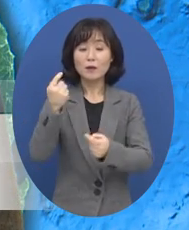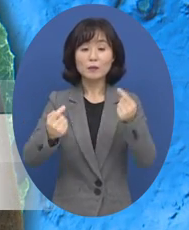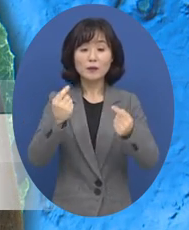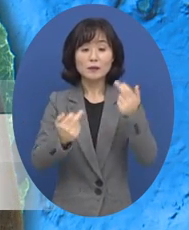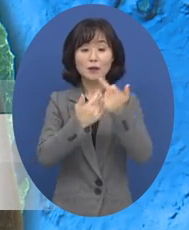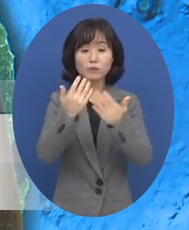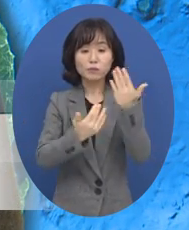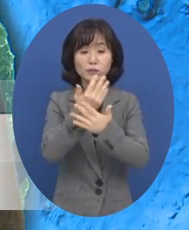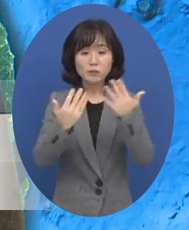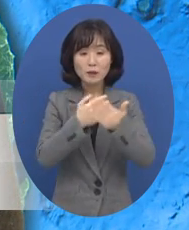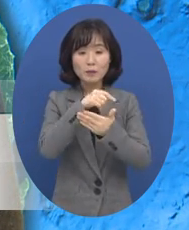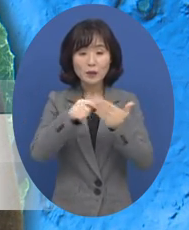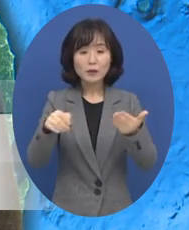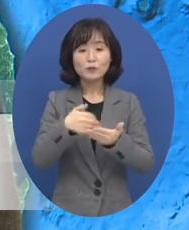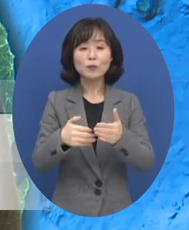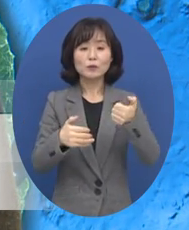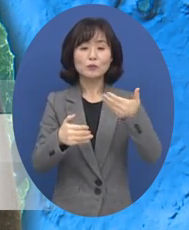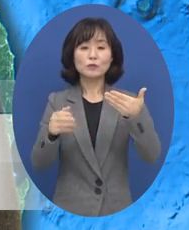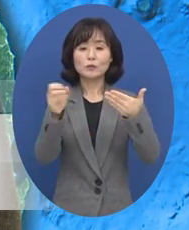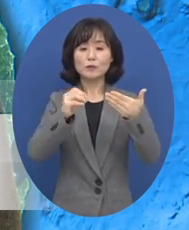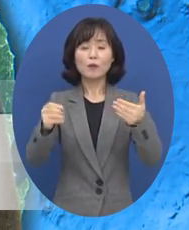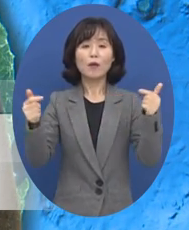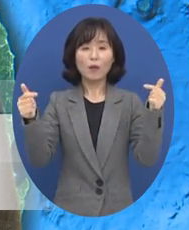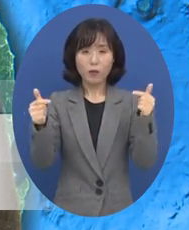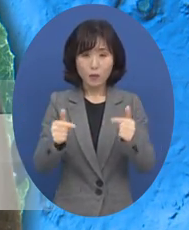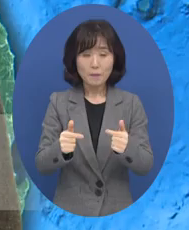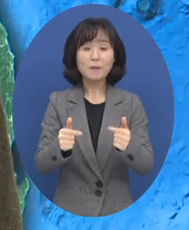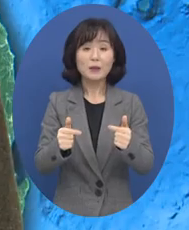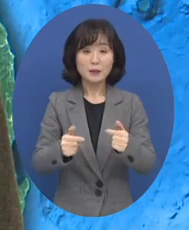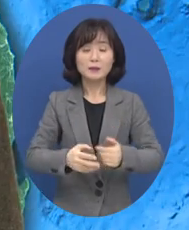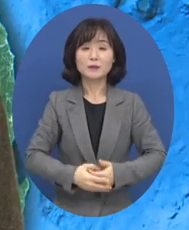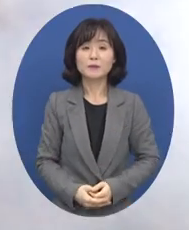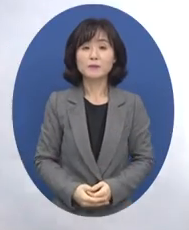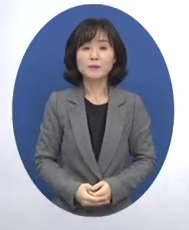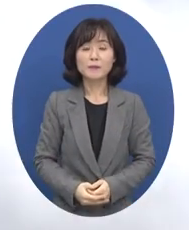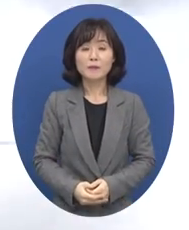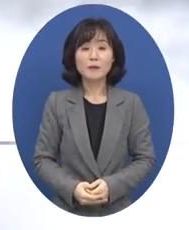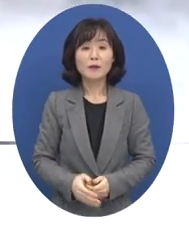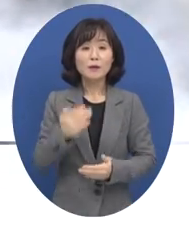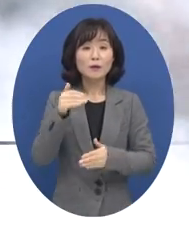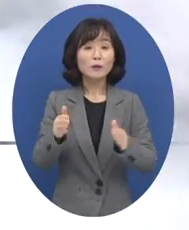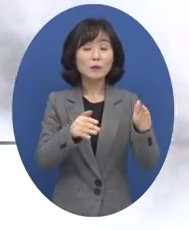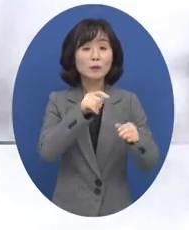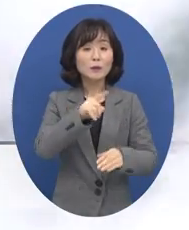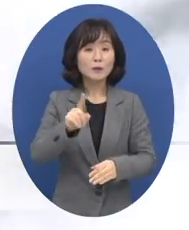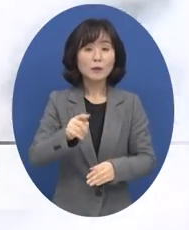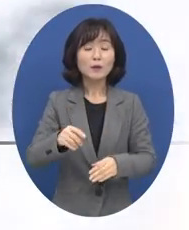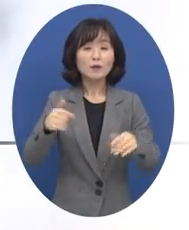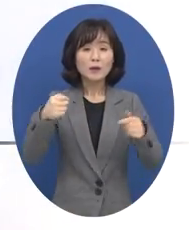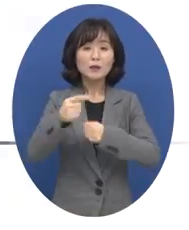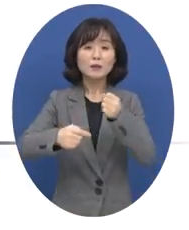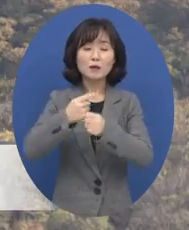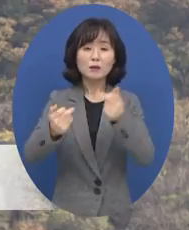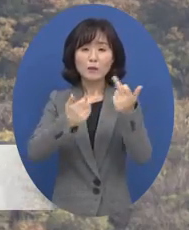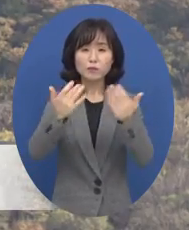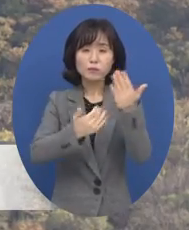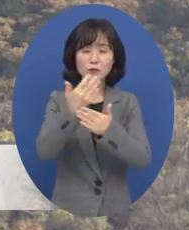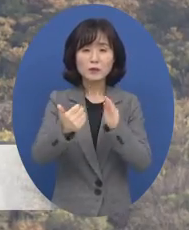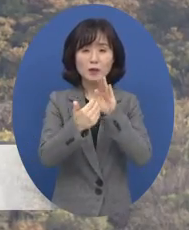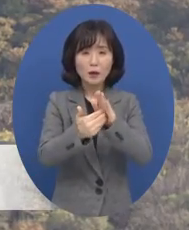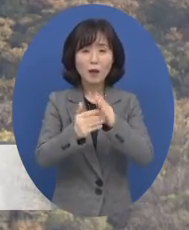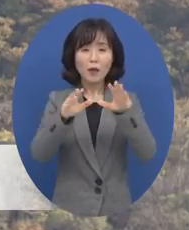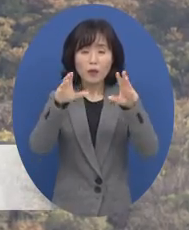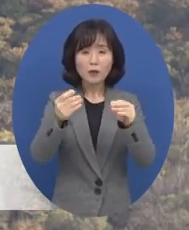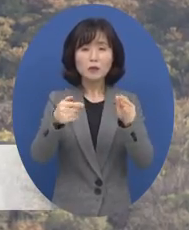3 풀 표건수 를 59% 줄이는 성과를 거뒀습니다 경기도는 매년 산불예방 과 진화를 위해